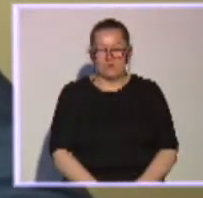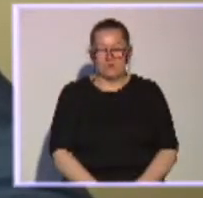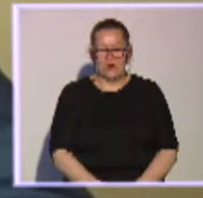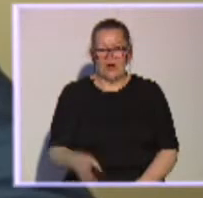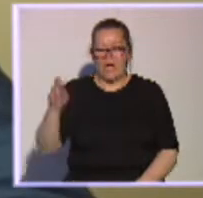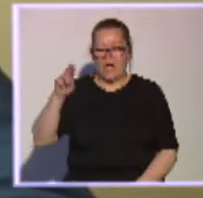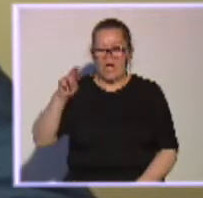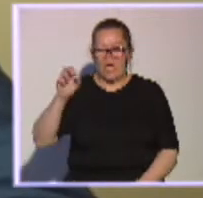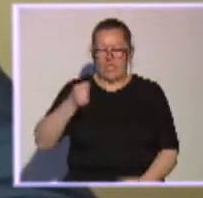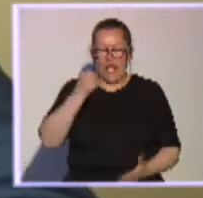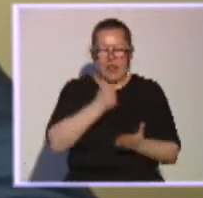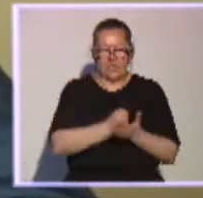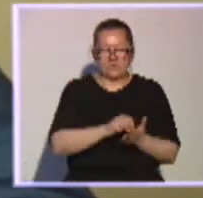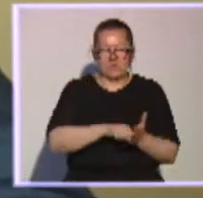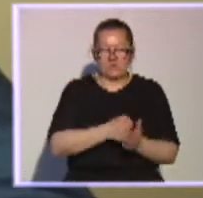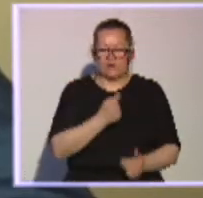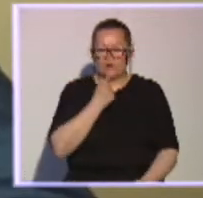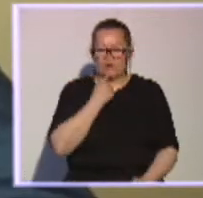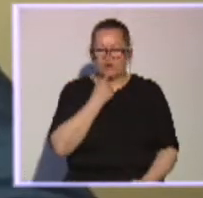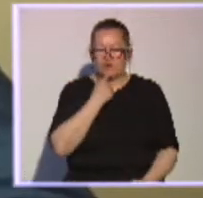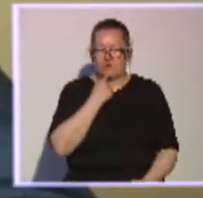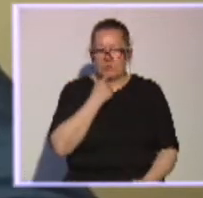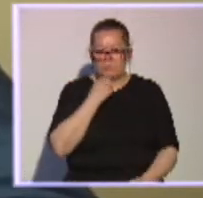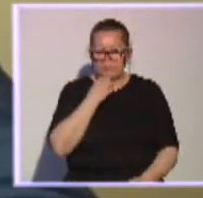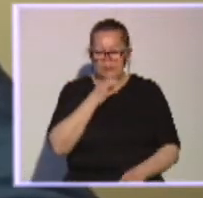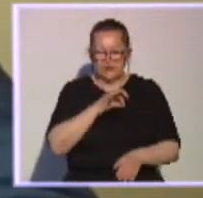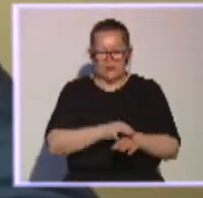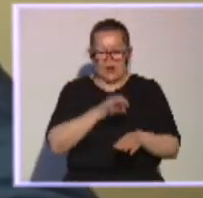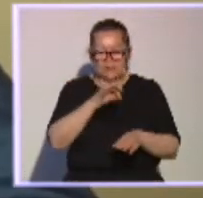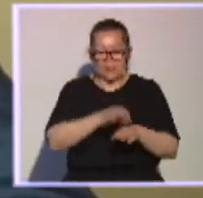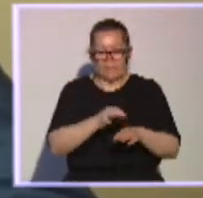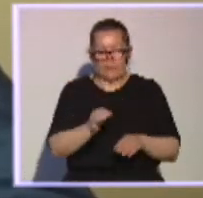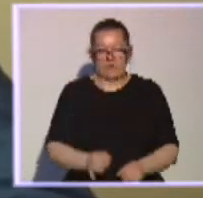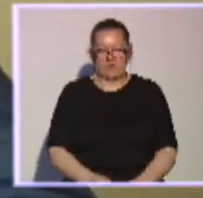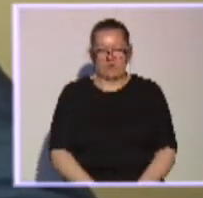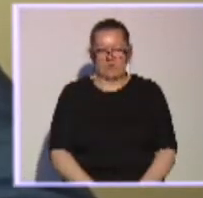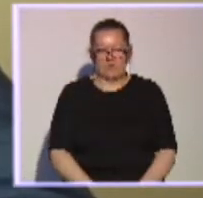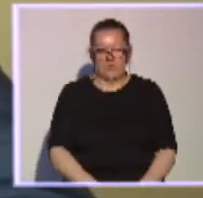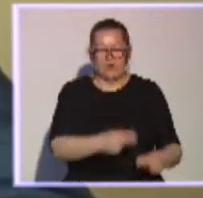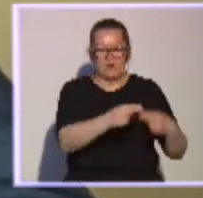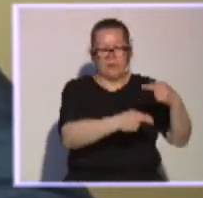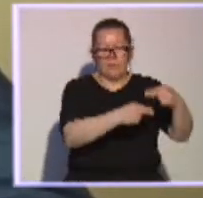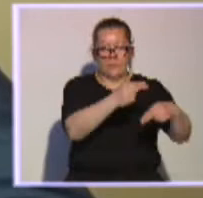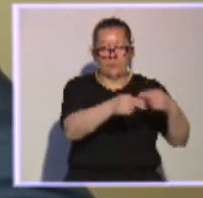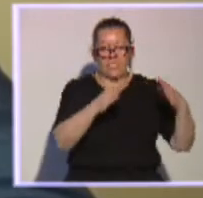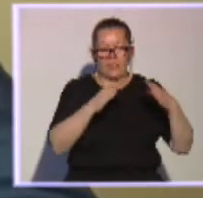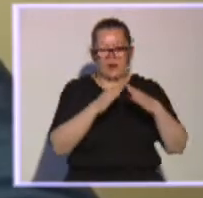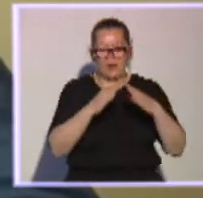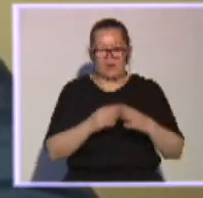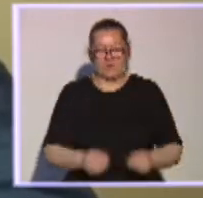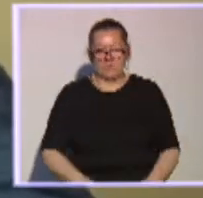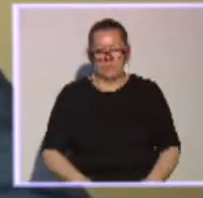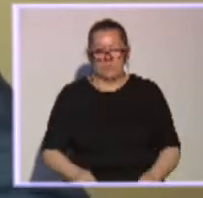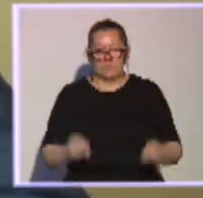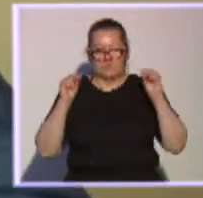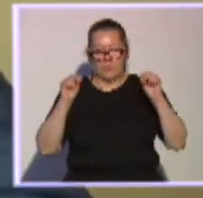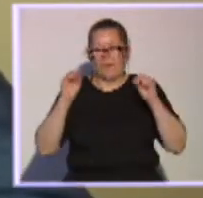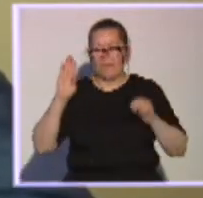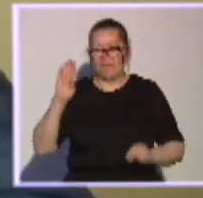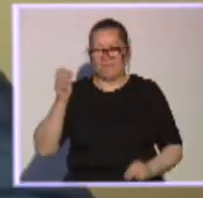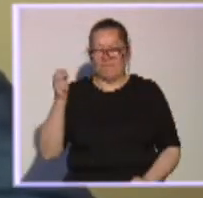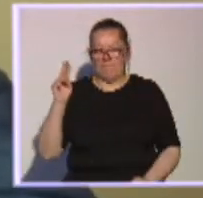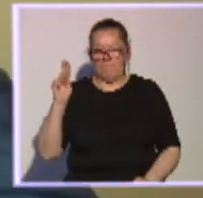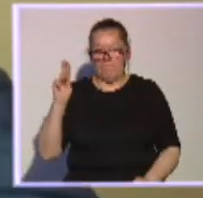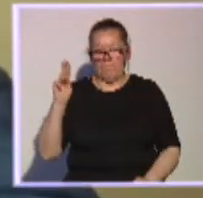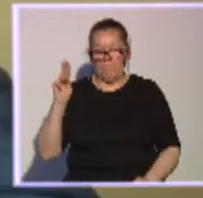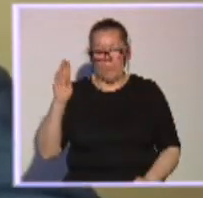reatestare dulceață din petale de trandafiri și un produs tăiței de casă a doamnei Babu Stâna